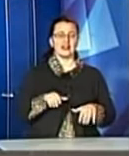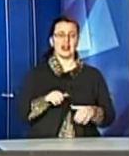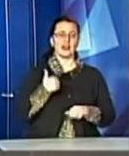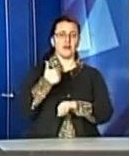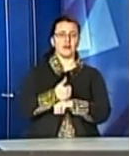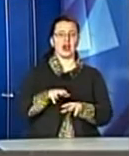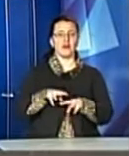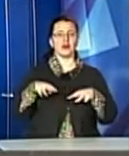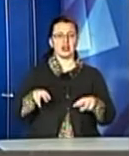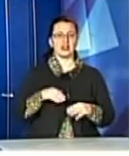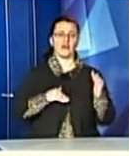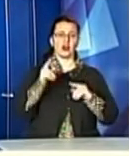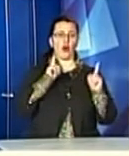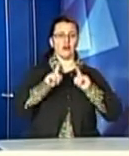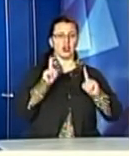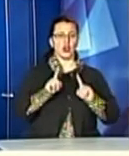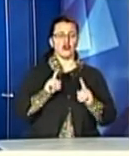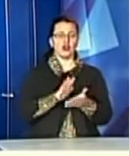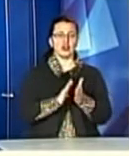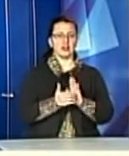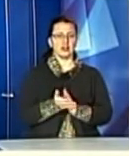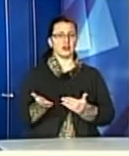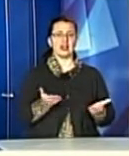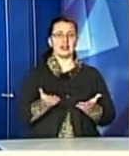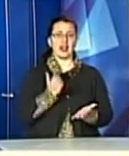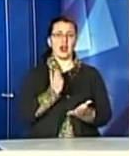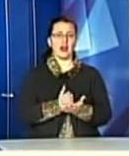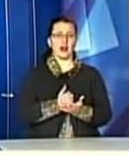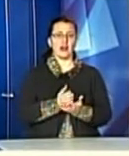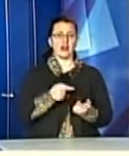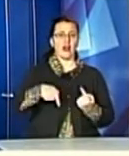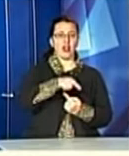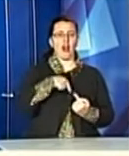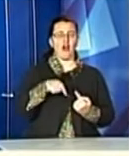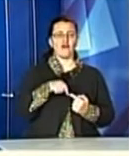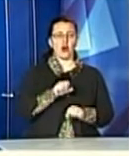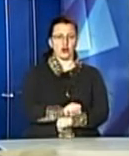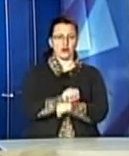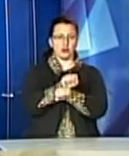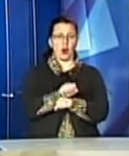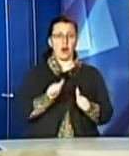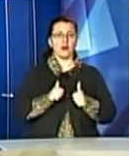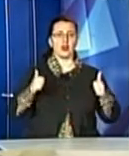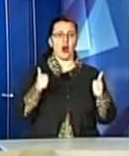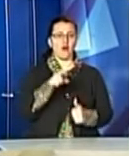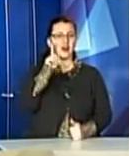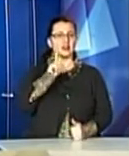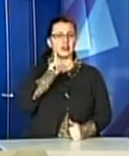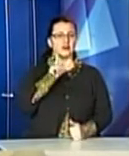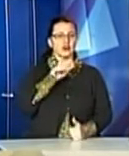України, Верховної Ради України щодо ситуації, яка склалася навколо блокування тимчасово окупованої